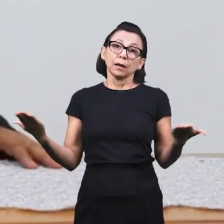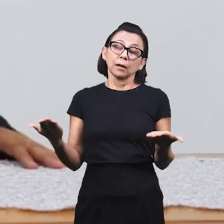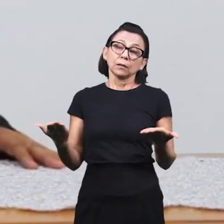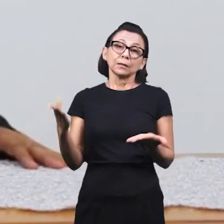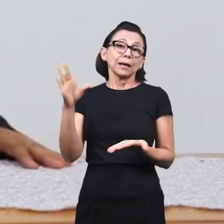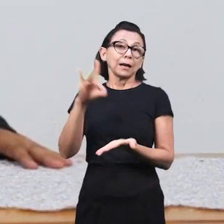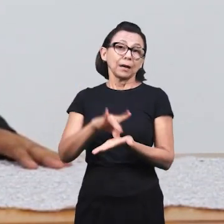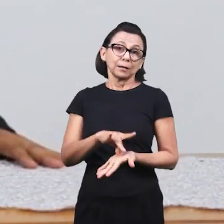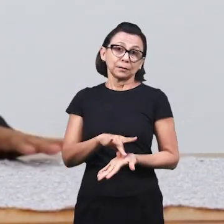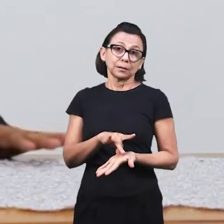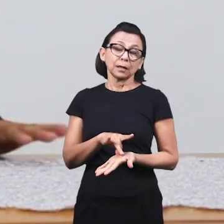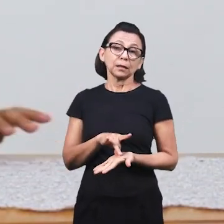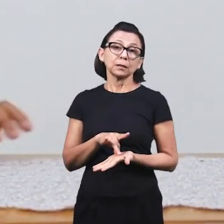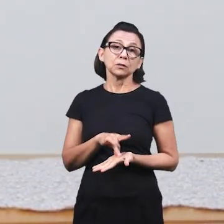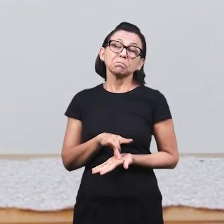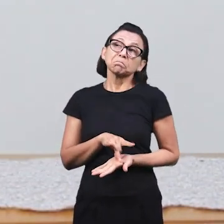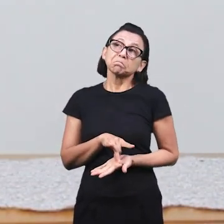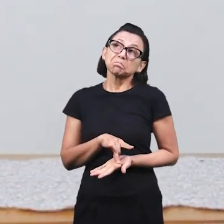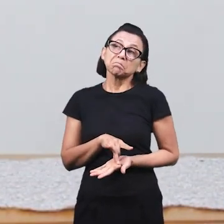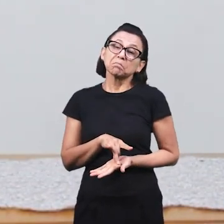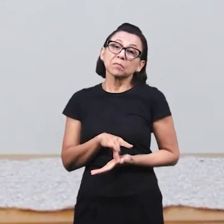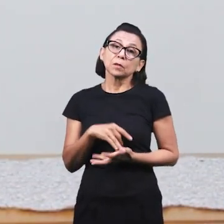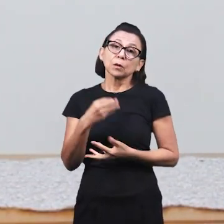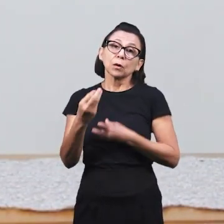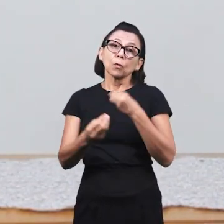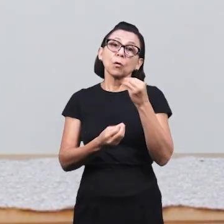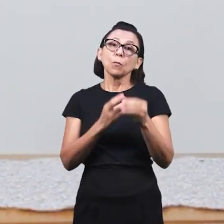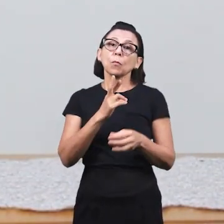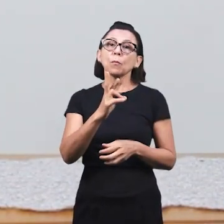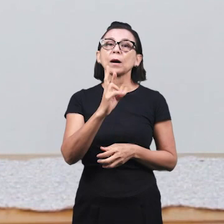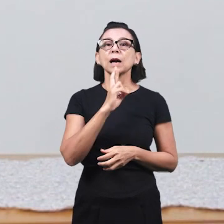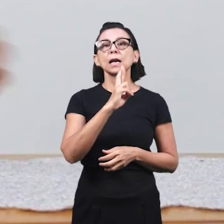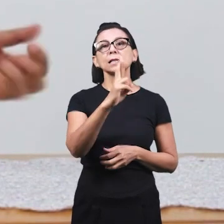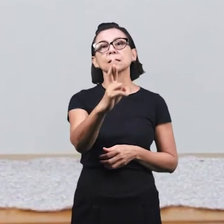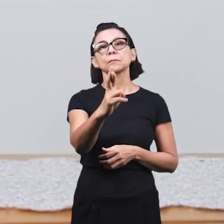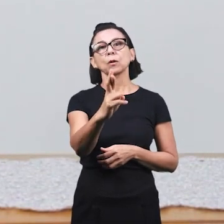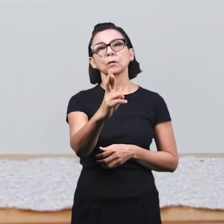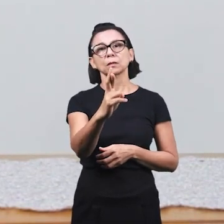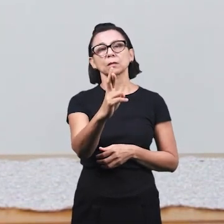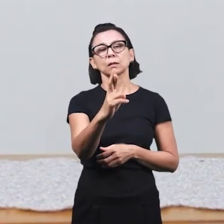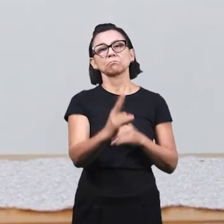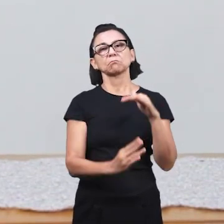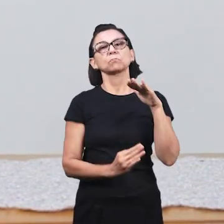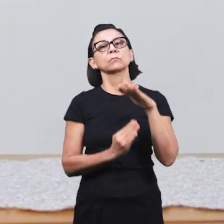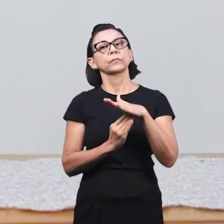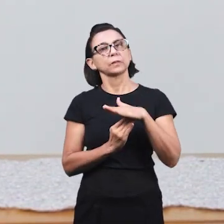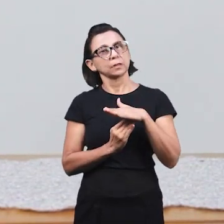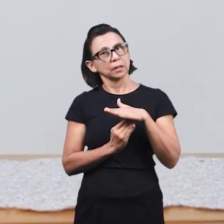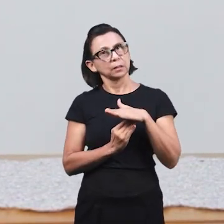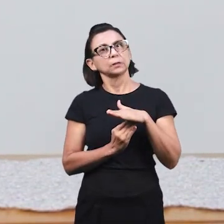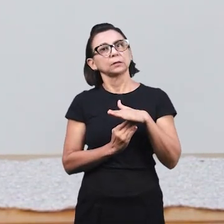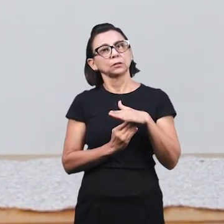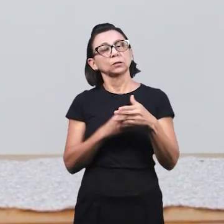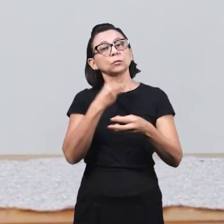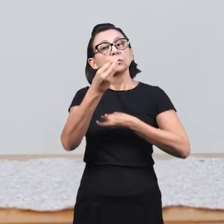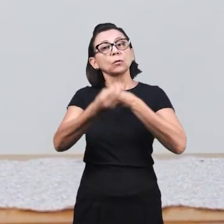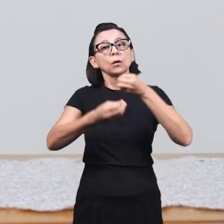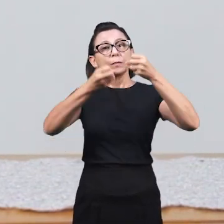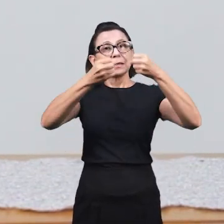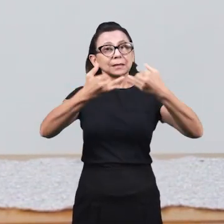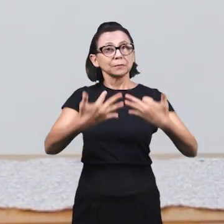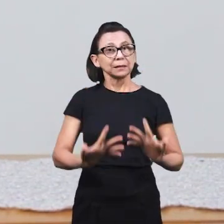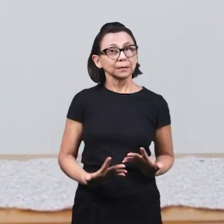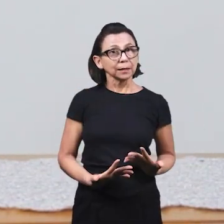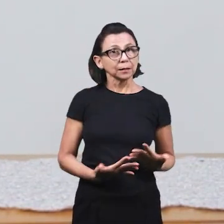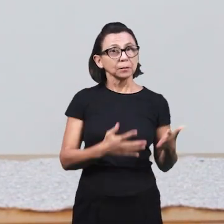внимание. Возлюбленный, на самом деле никто не может дать достаточный ответ на все то,